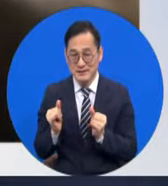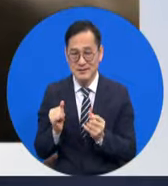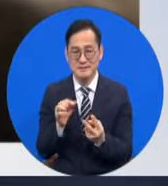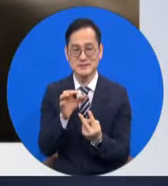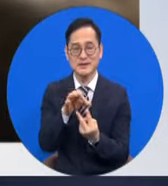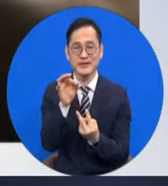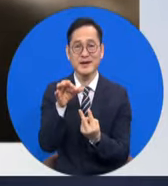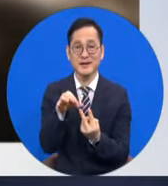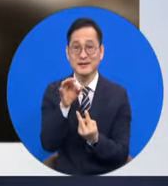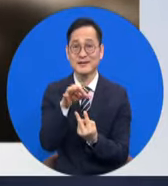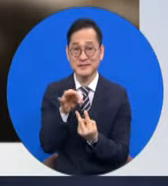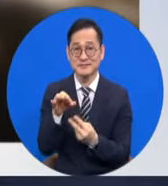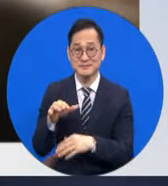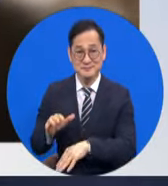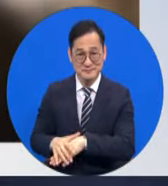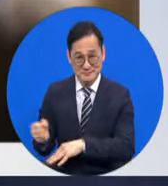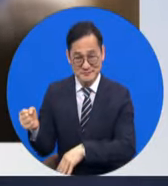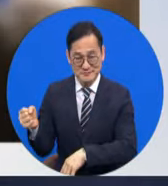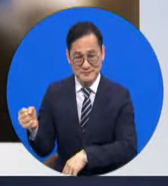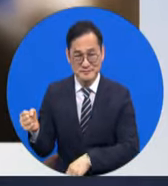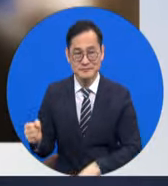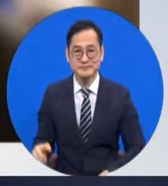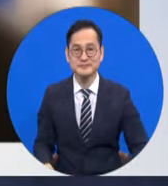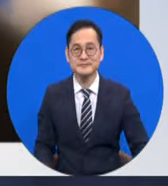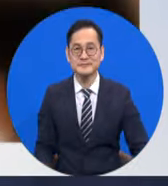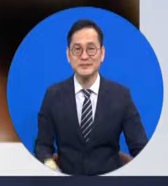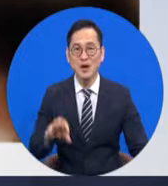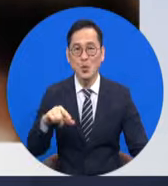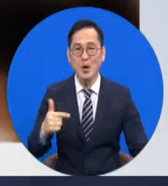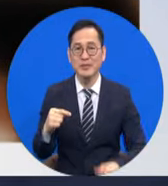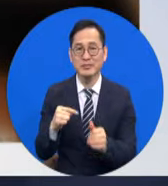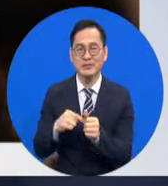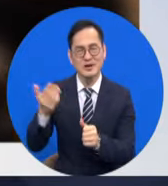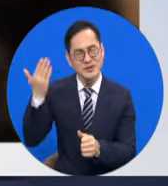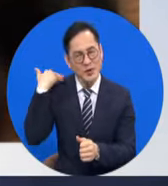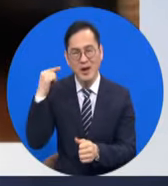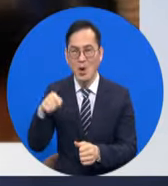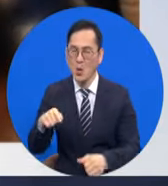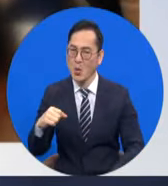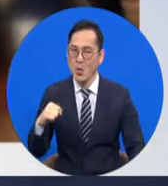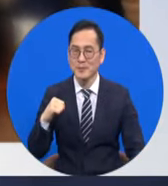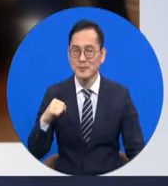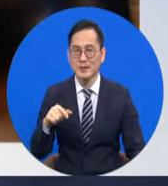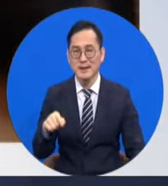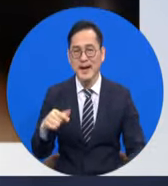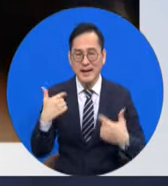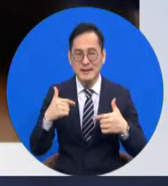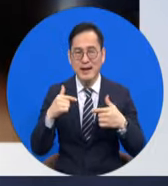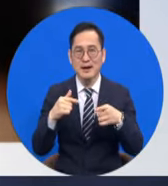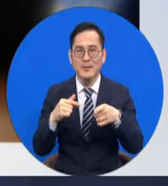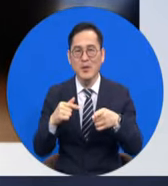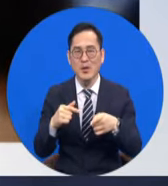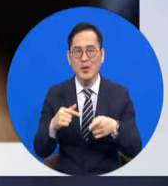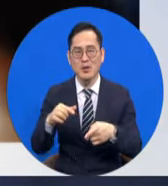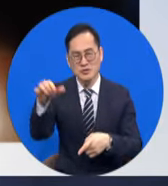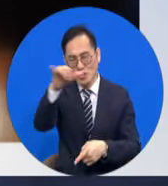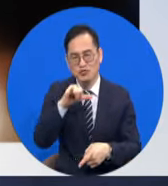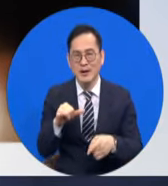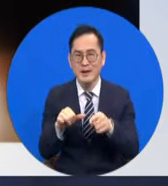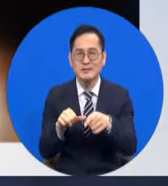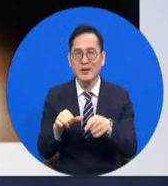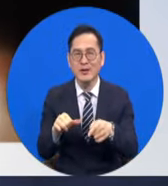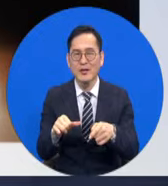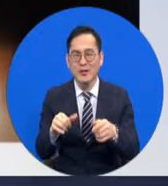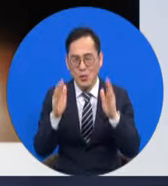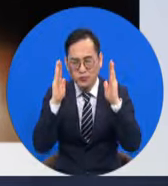선택하는 거 아니겠습니까? 그 원희룡 후보는요. 저희 때 거의 신화적인 사람이었는데 전국수석하고 사법시험 수석하고 머리가 굉장히 좋은